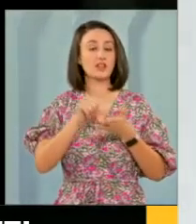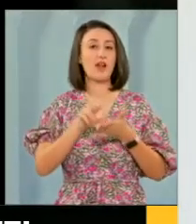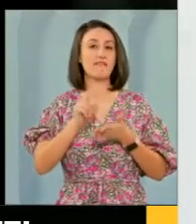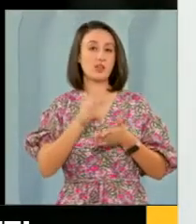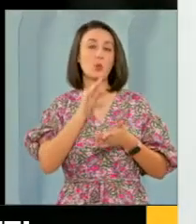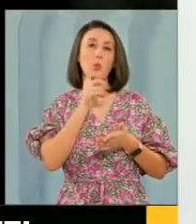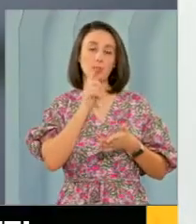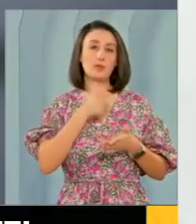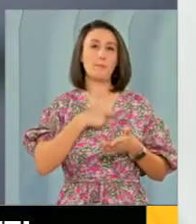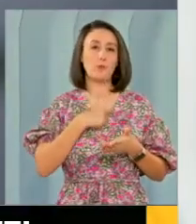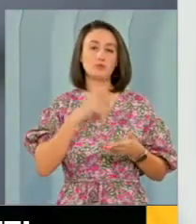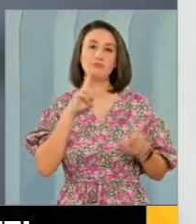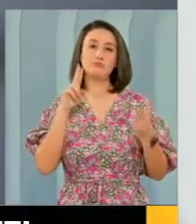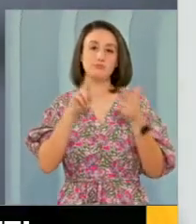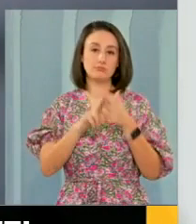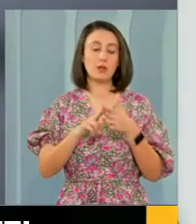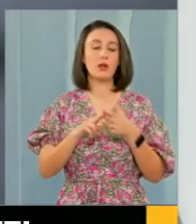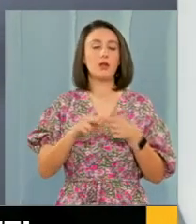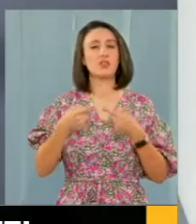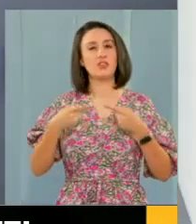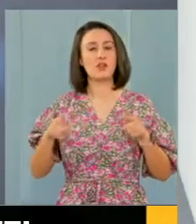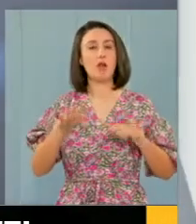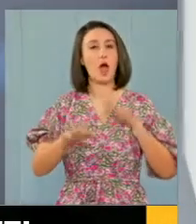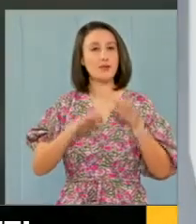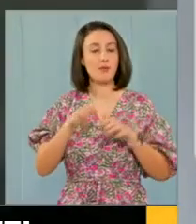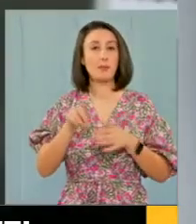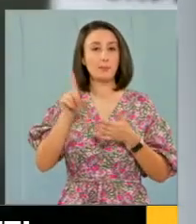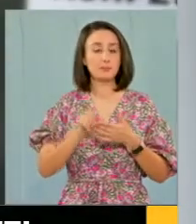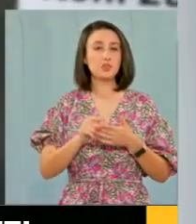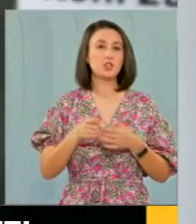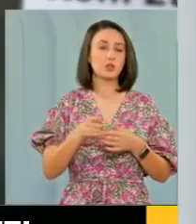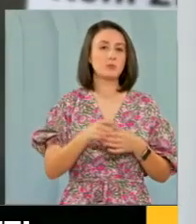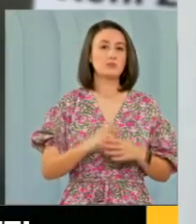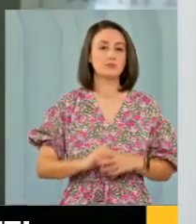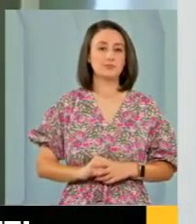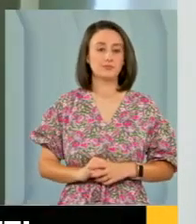unde poți să intri în contact cu mamiferele mici, în general rozătoarele,